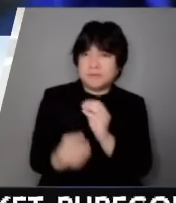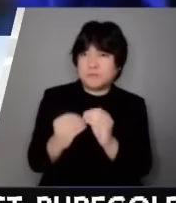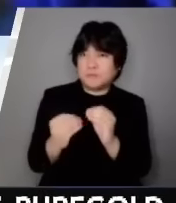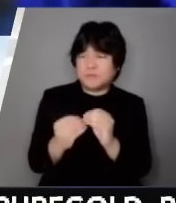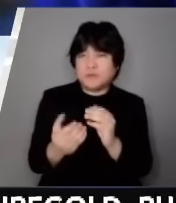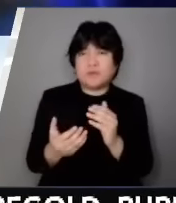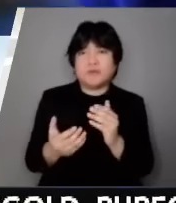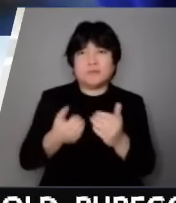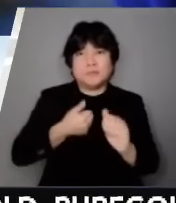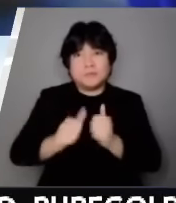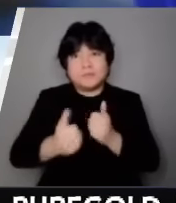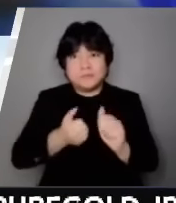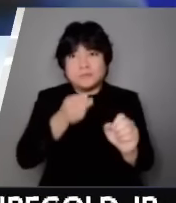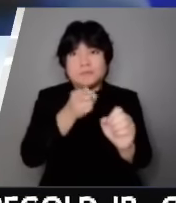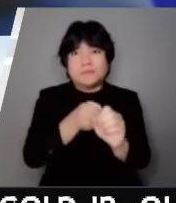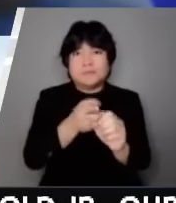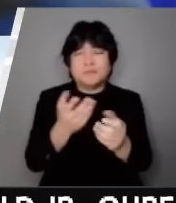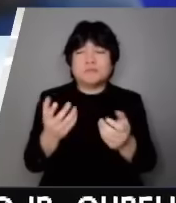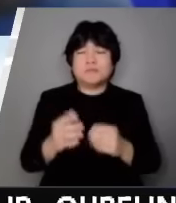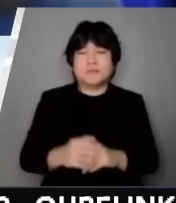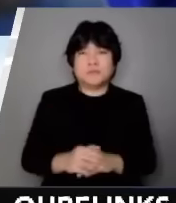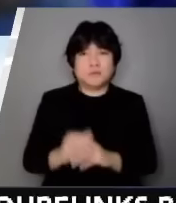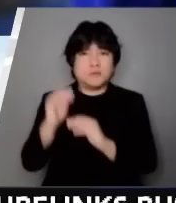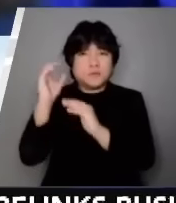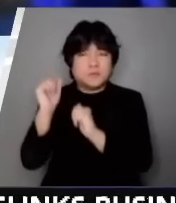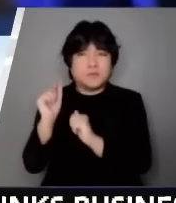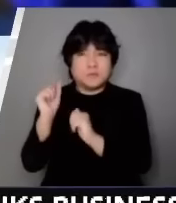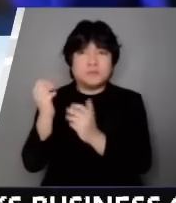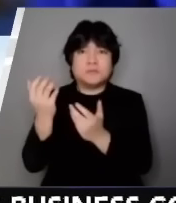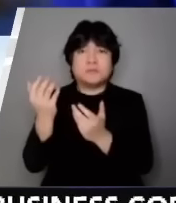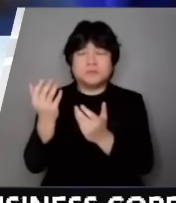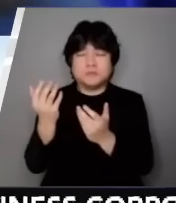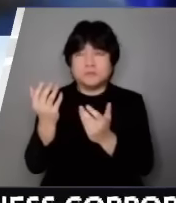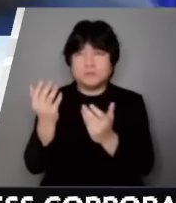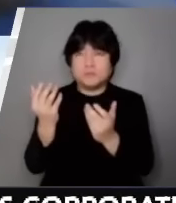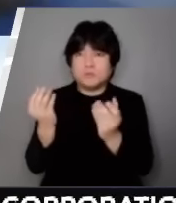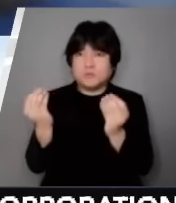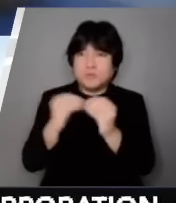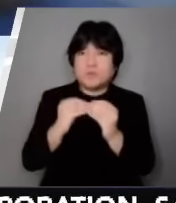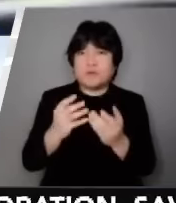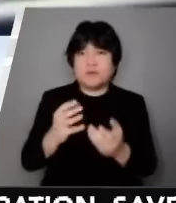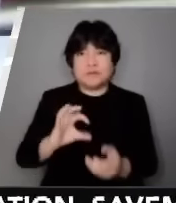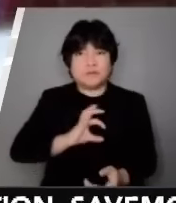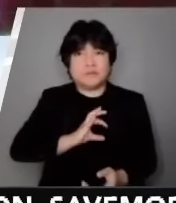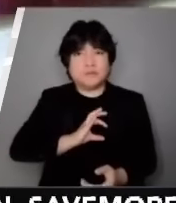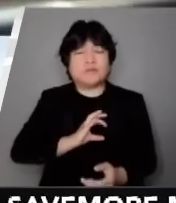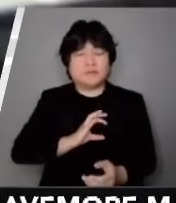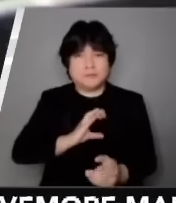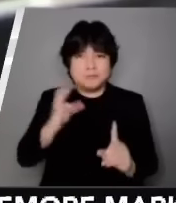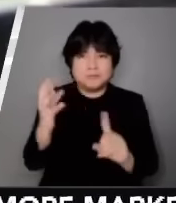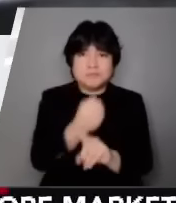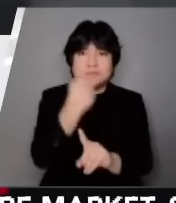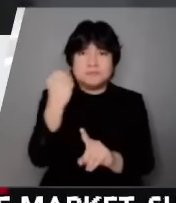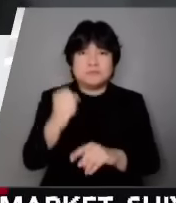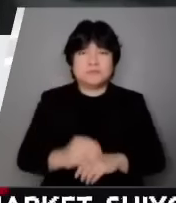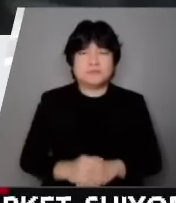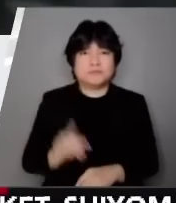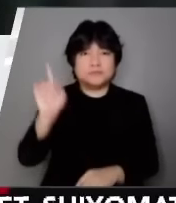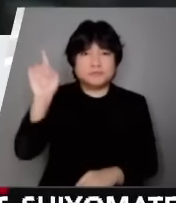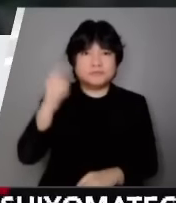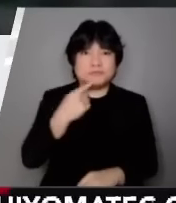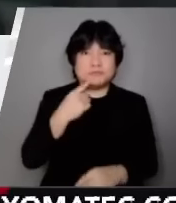at asahan niyo po na mas makakakuha po tayo ng mas maraming medal po. LA Olympics, I'm going to have a